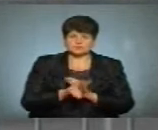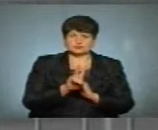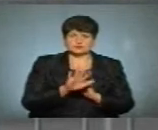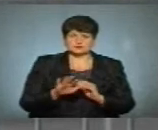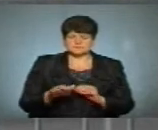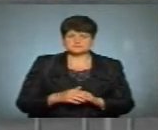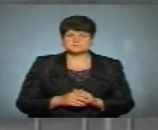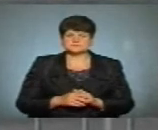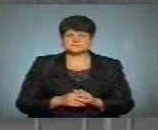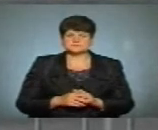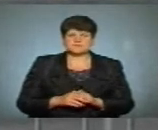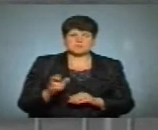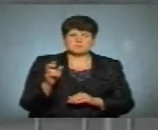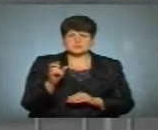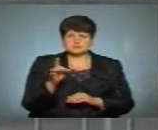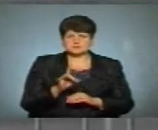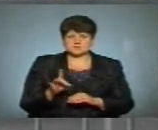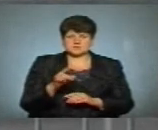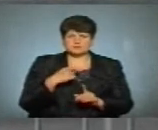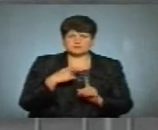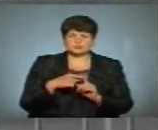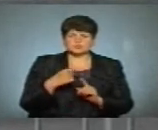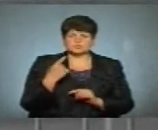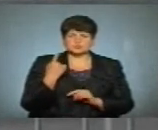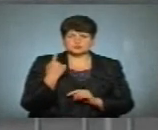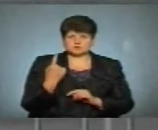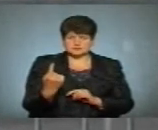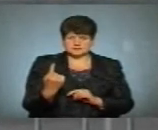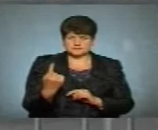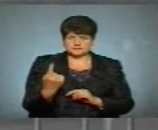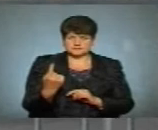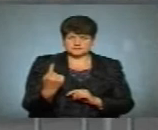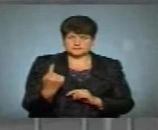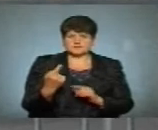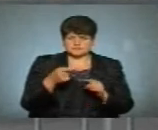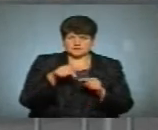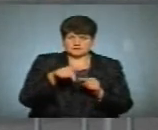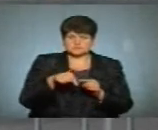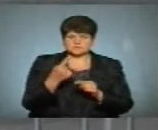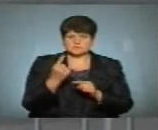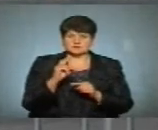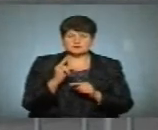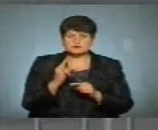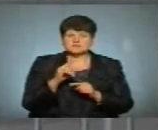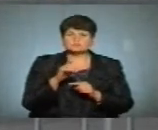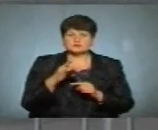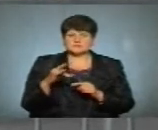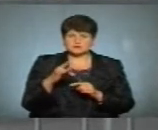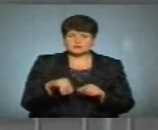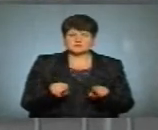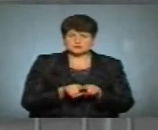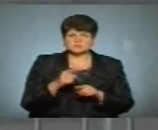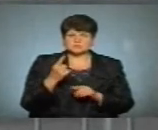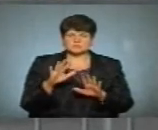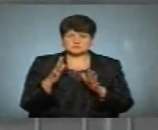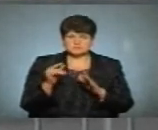дітей. Бережанський район – плюс 1 випадок – це одна дитина. І Зборівський район – теж 1